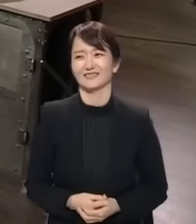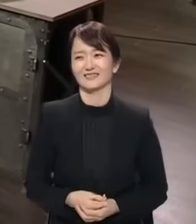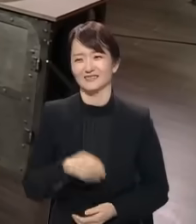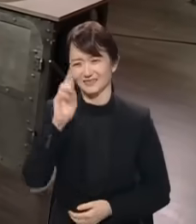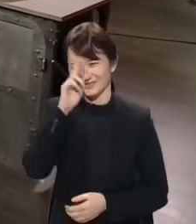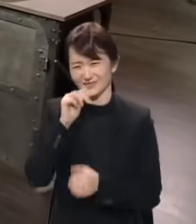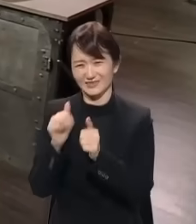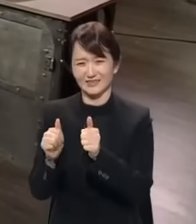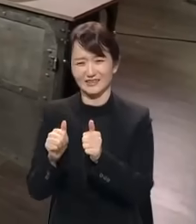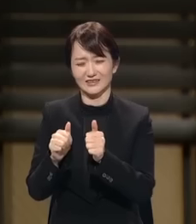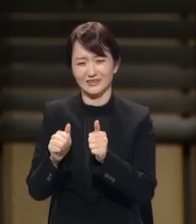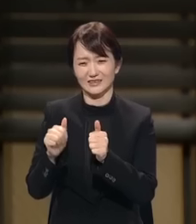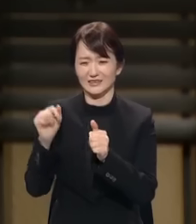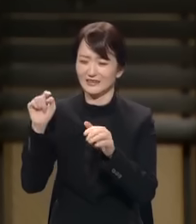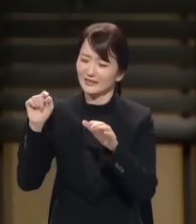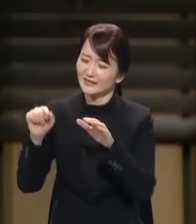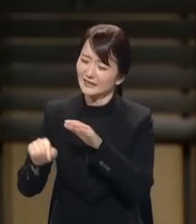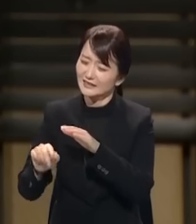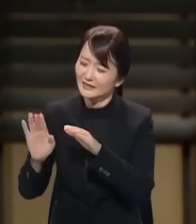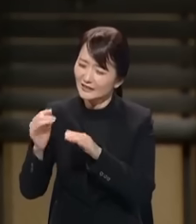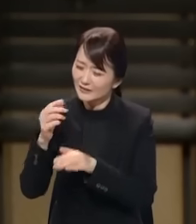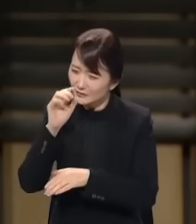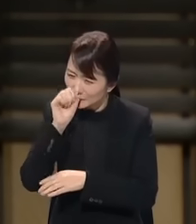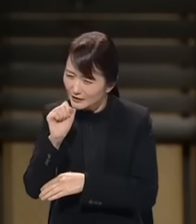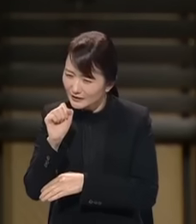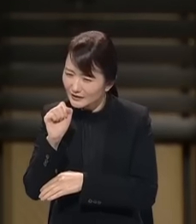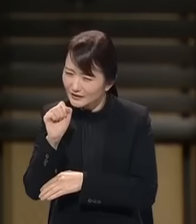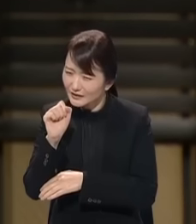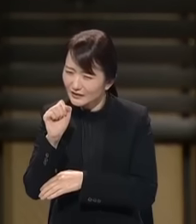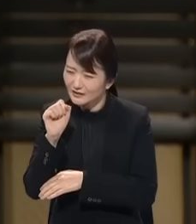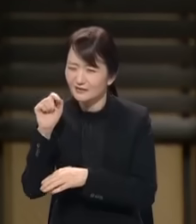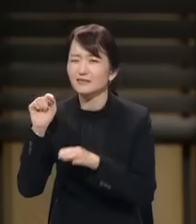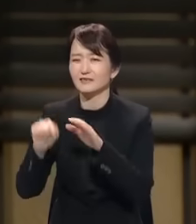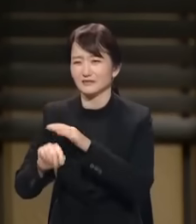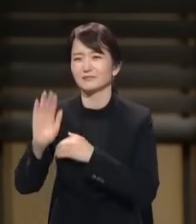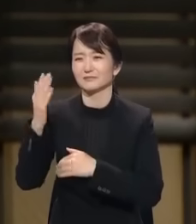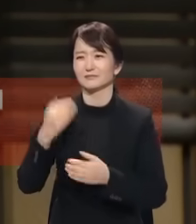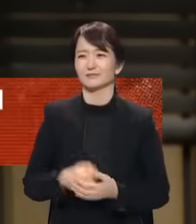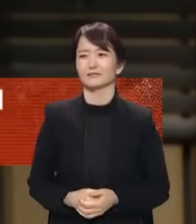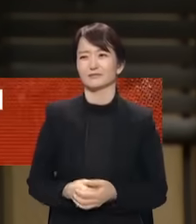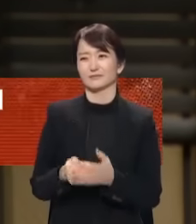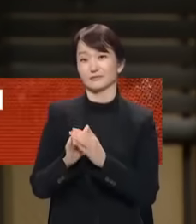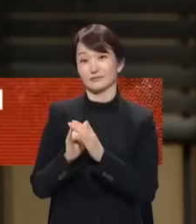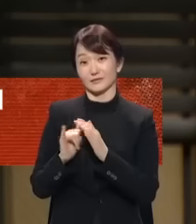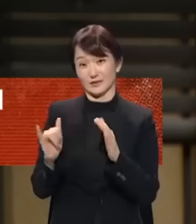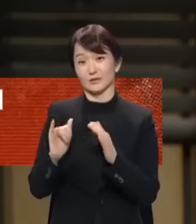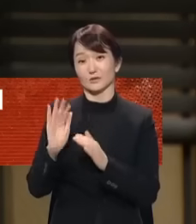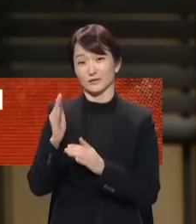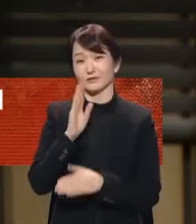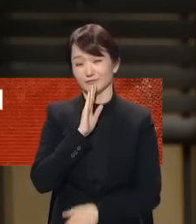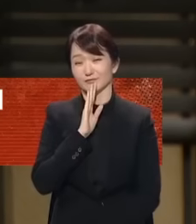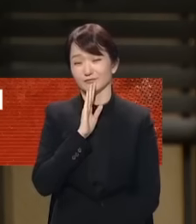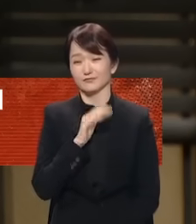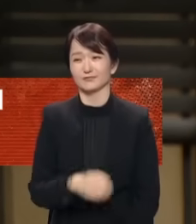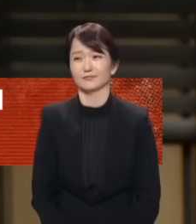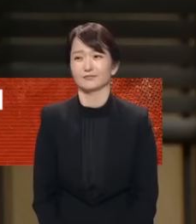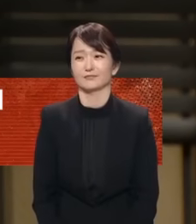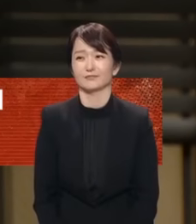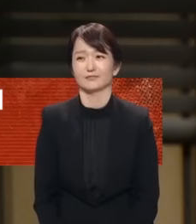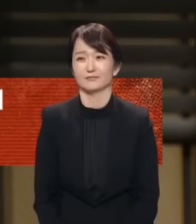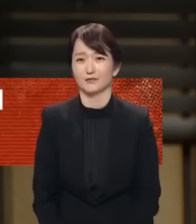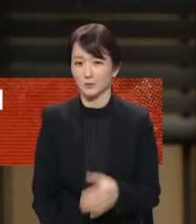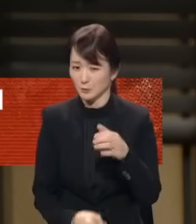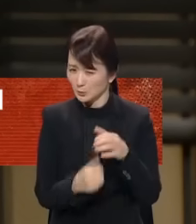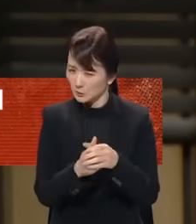가면 좋겠는데 안 갈 수 있을까 생각이 듭니다. 사실은 가족이 된 거는 맞잖아요. 이런